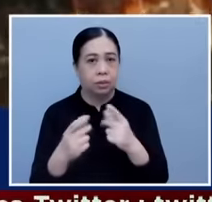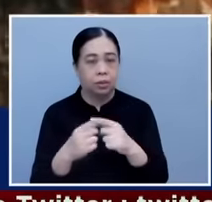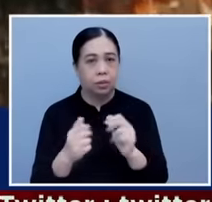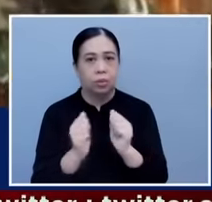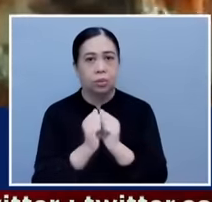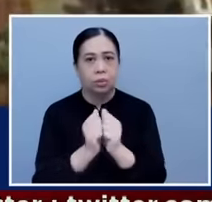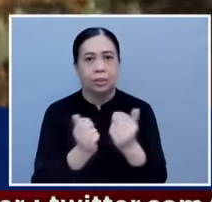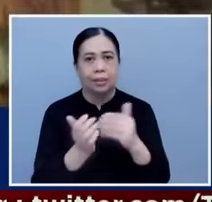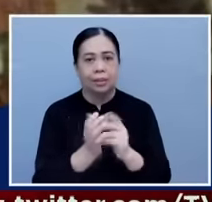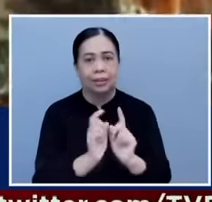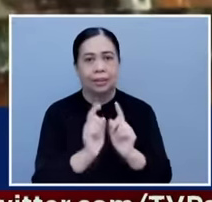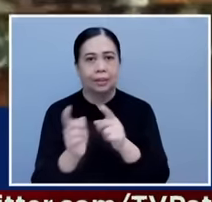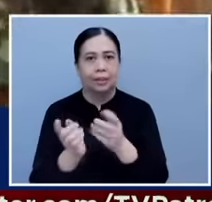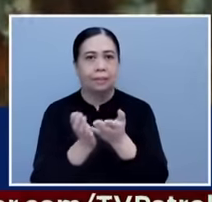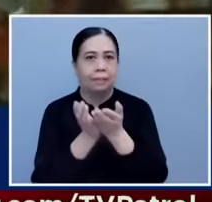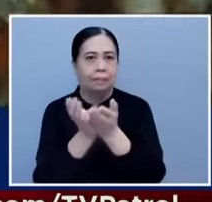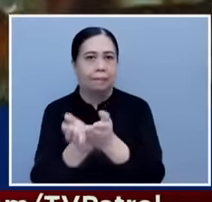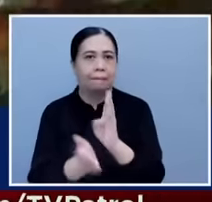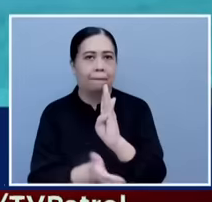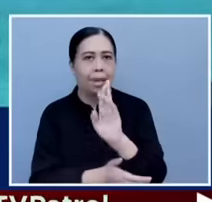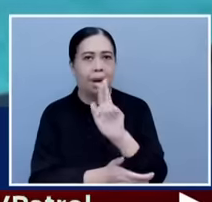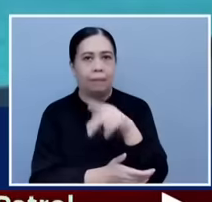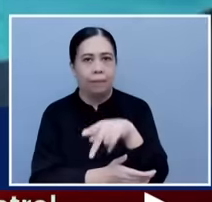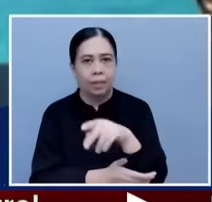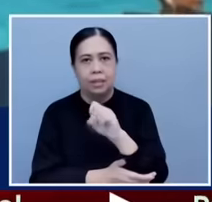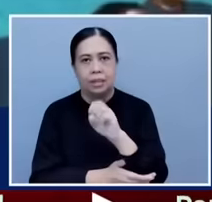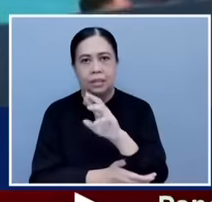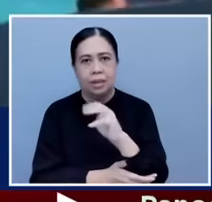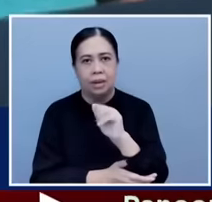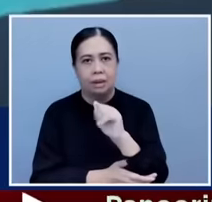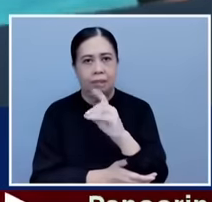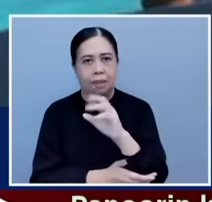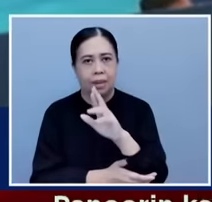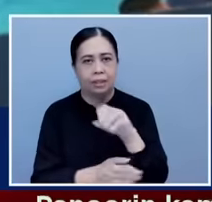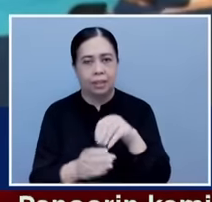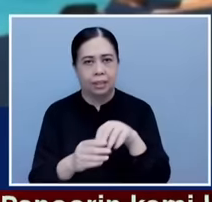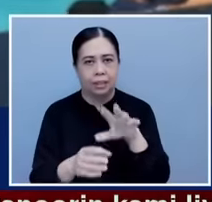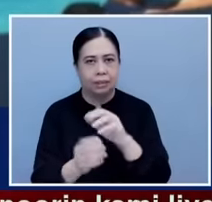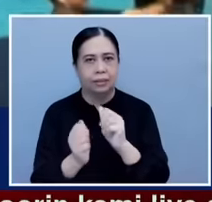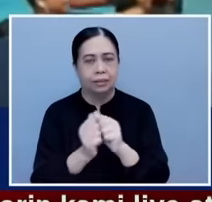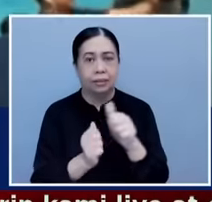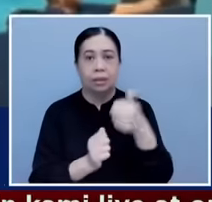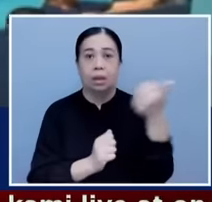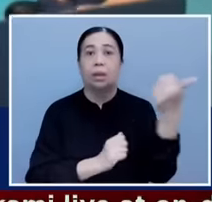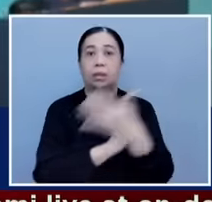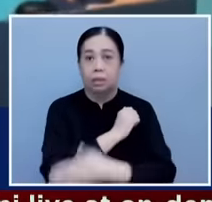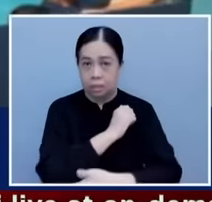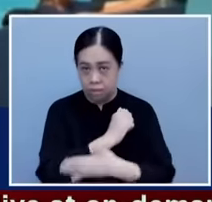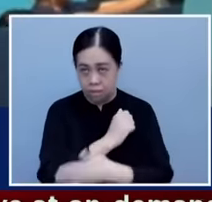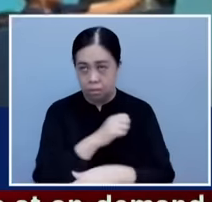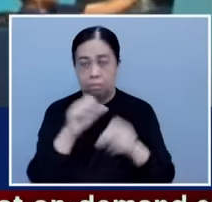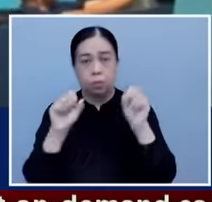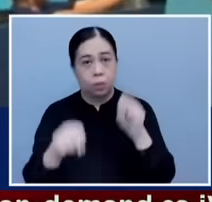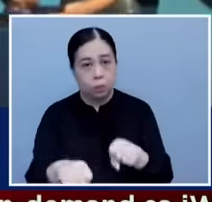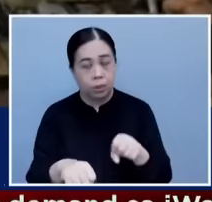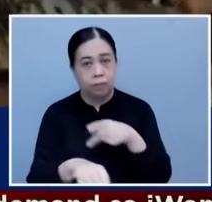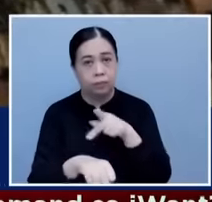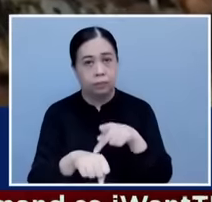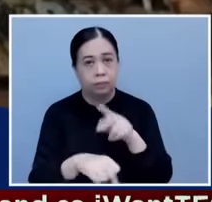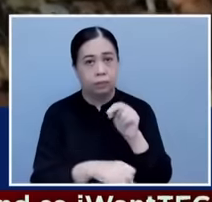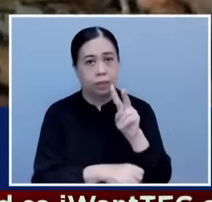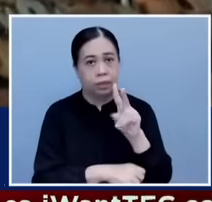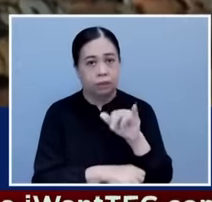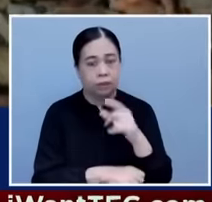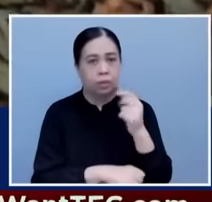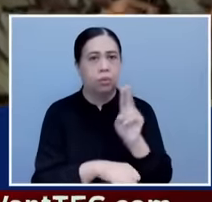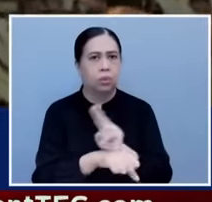Resupply Mission sa BRP Sierra Madre sa Ayungin Shoal, kasama ang mga kaalyadong bansa. Posible rin anyang Philippine Navy vessels na ang